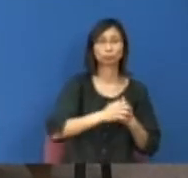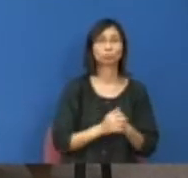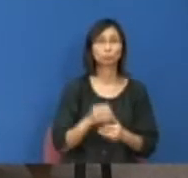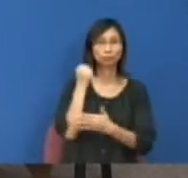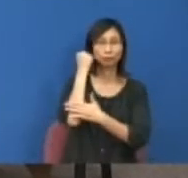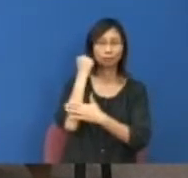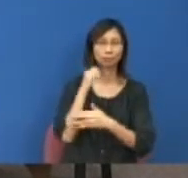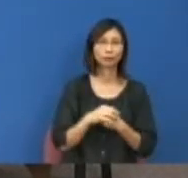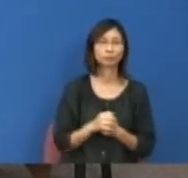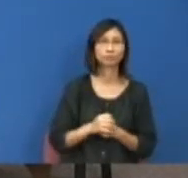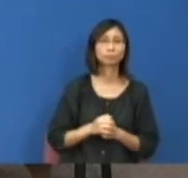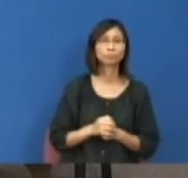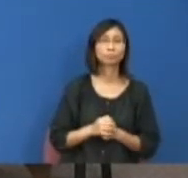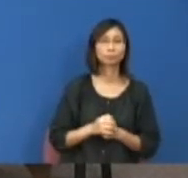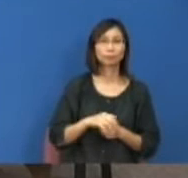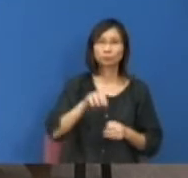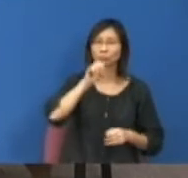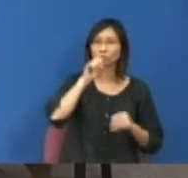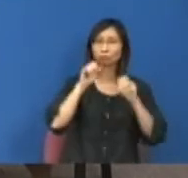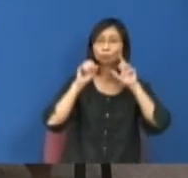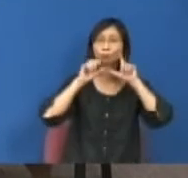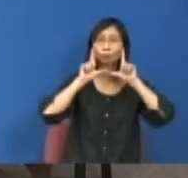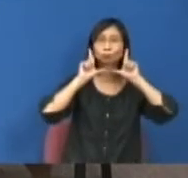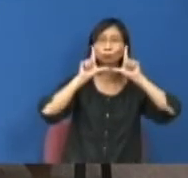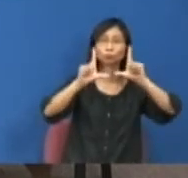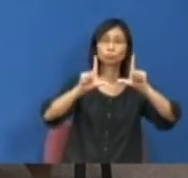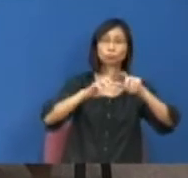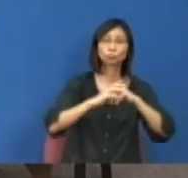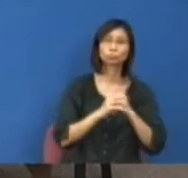係訴諸於。